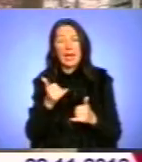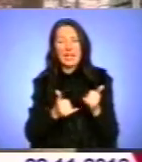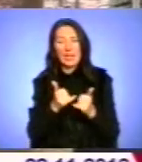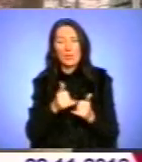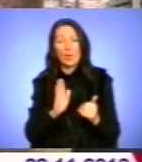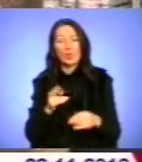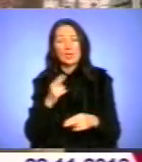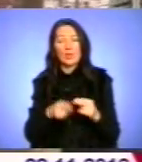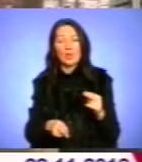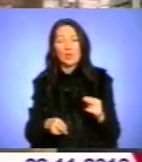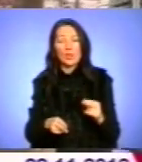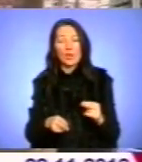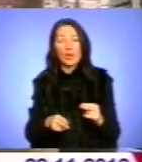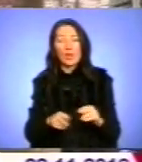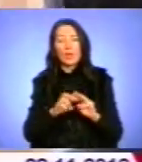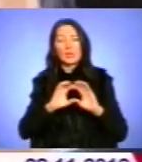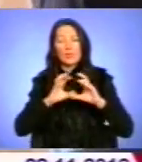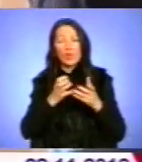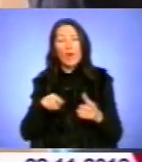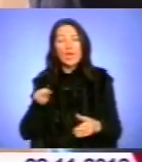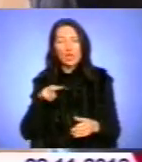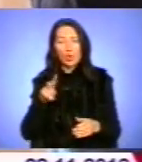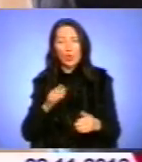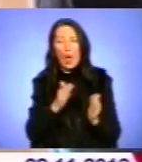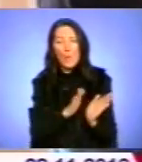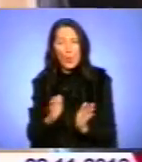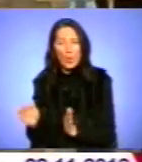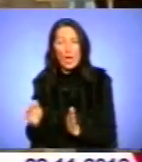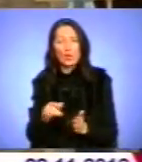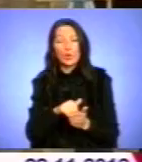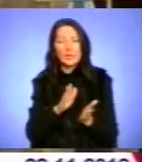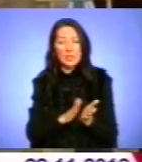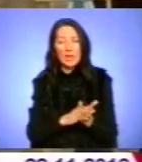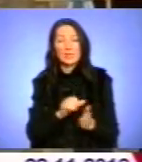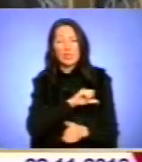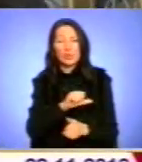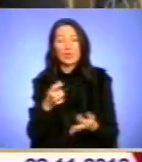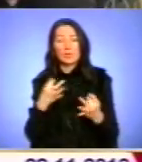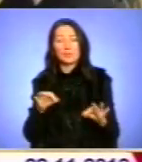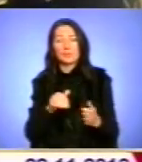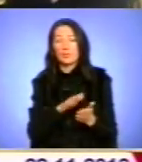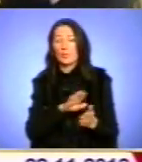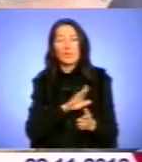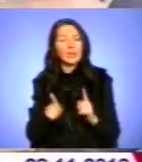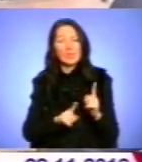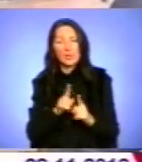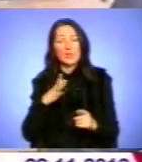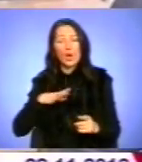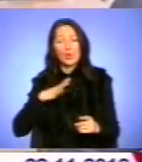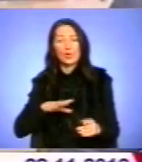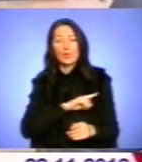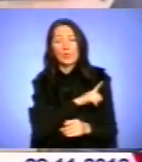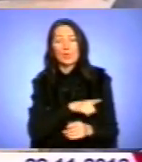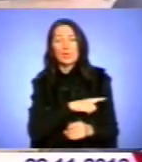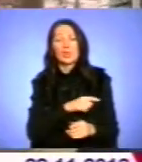буде завершуватися світовою літературою. Порядок реєстрації на зовнішнє незалежне оцінювання не змінився, очікують посилених